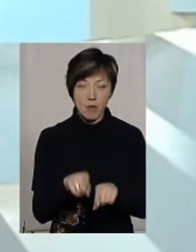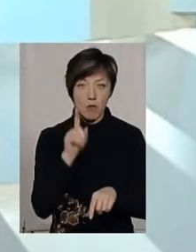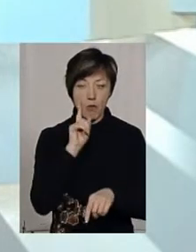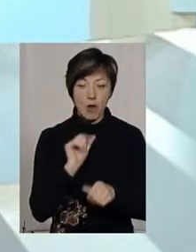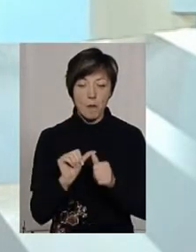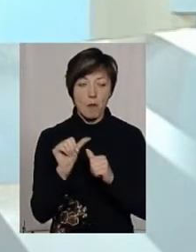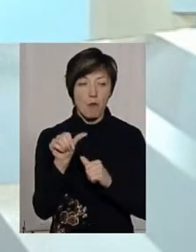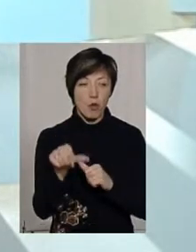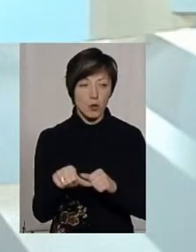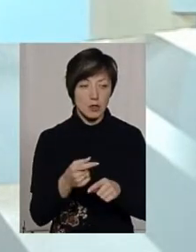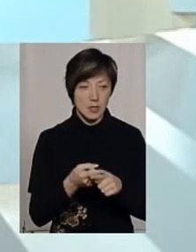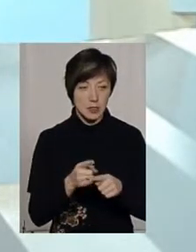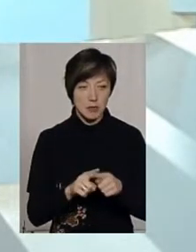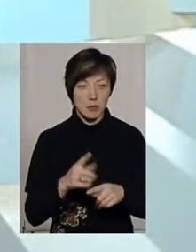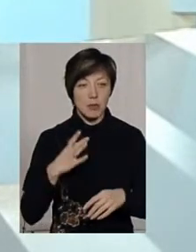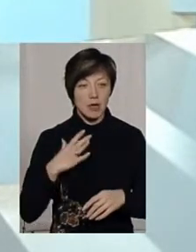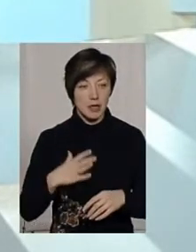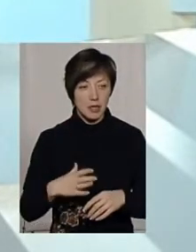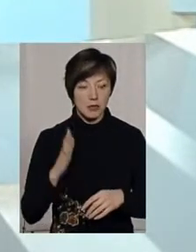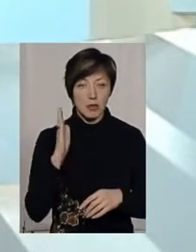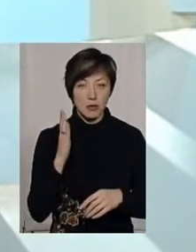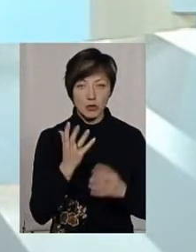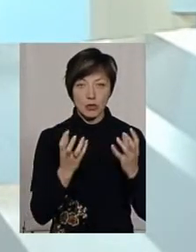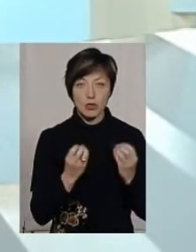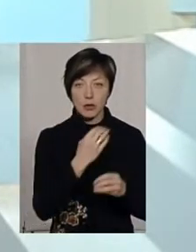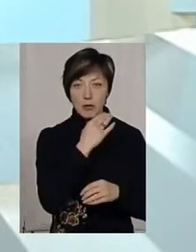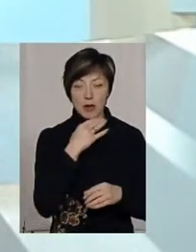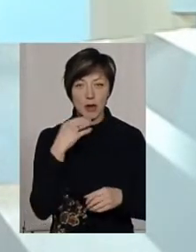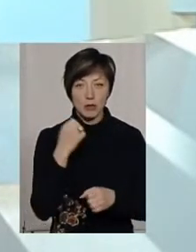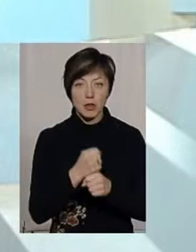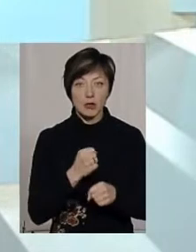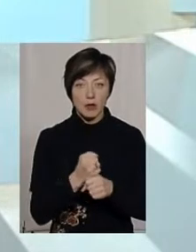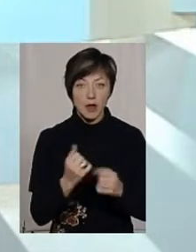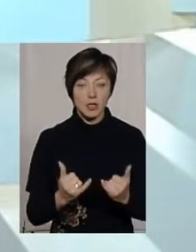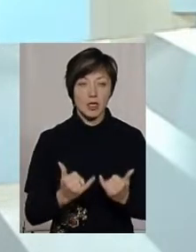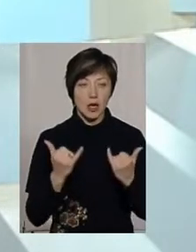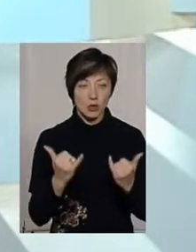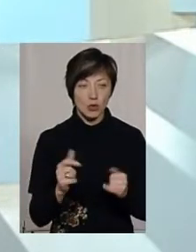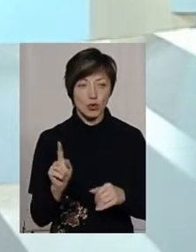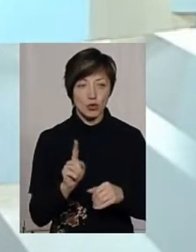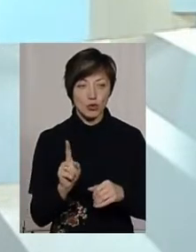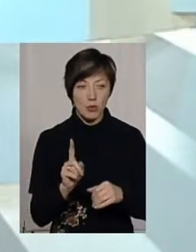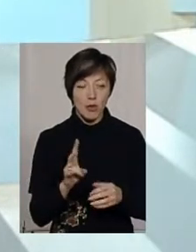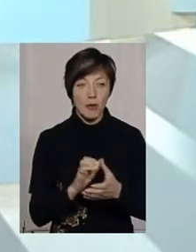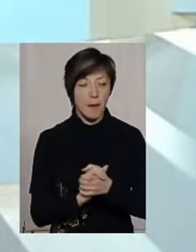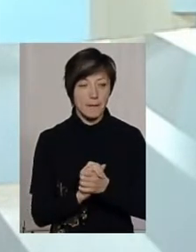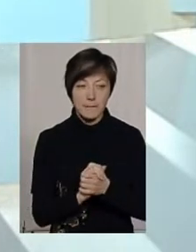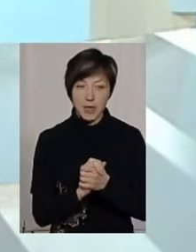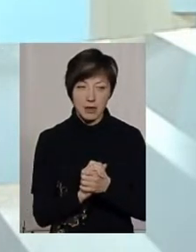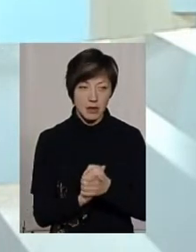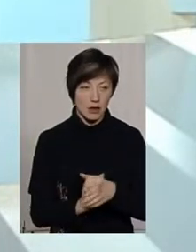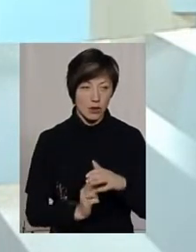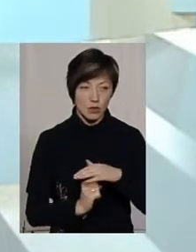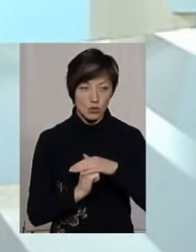поза цими межами. Тому що прийдеться в майбутньому ще дуже багато працювати для того, щоб на мирній основі.